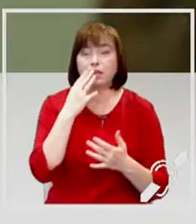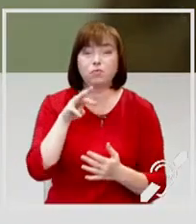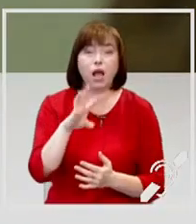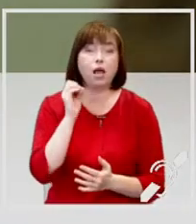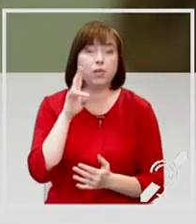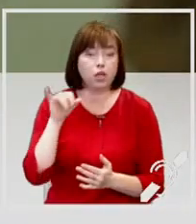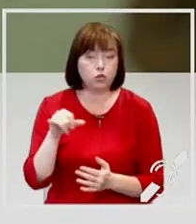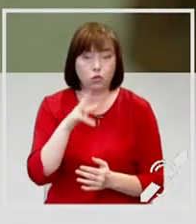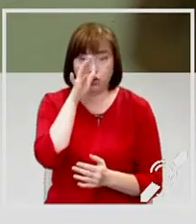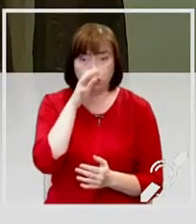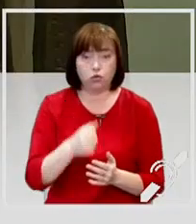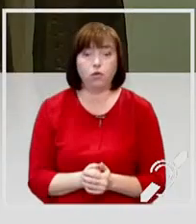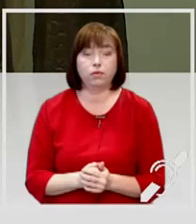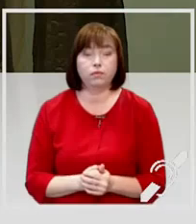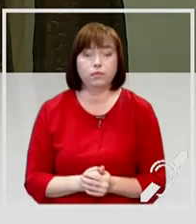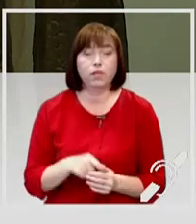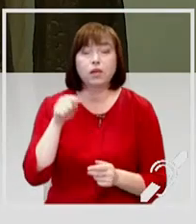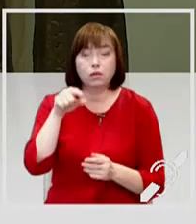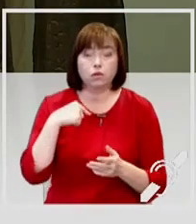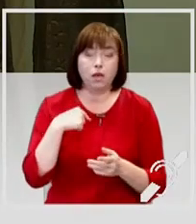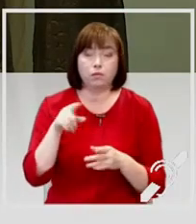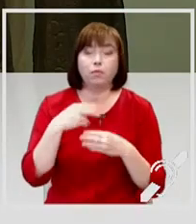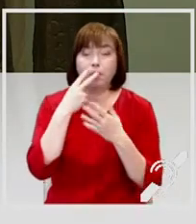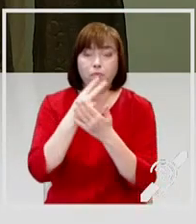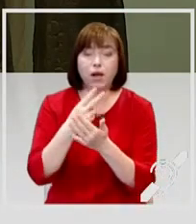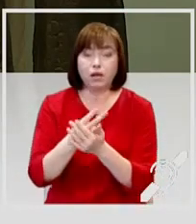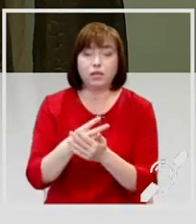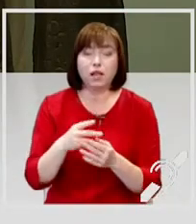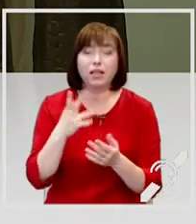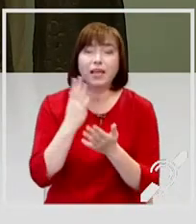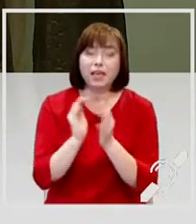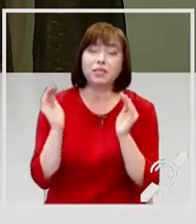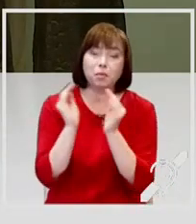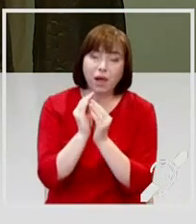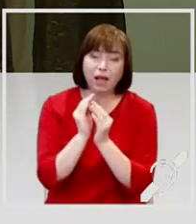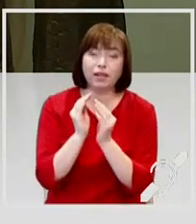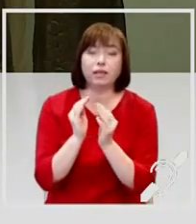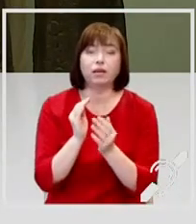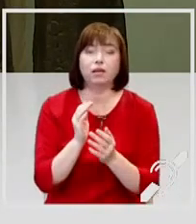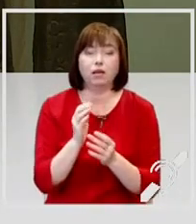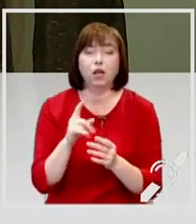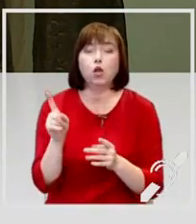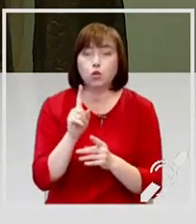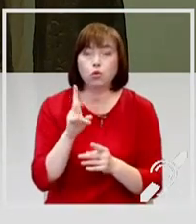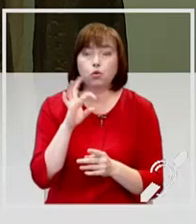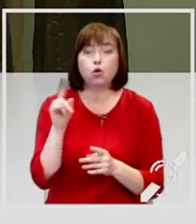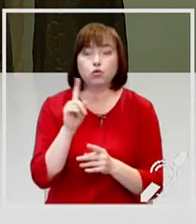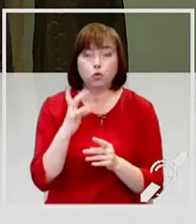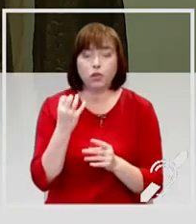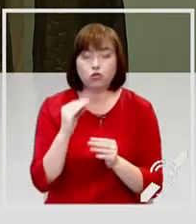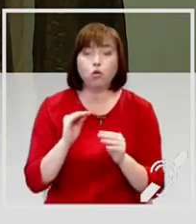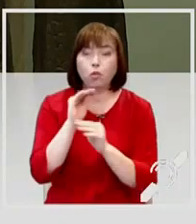Mihai Eminescu din Chișinău. Particip cu practic lucrări mai mici, dar ca să îmbogățesc expoziția